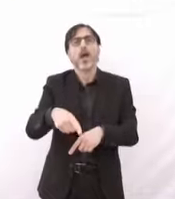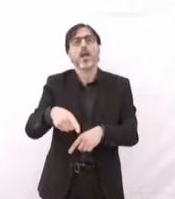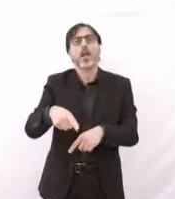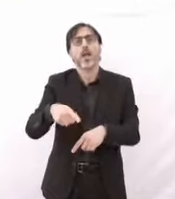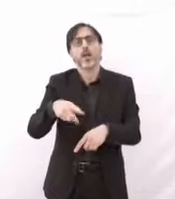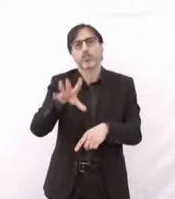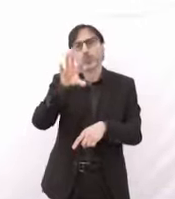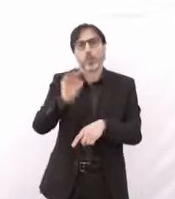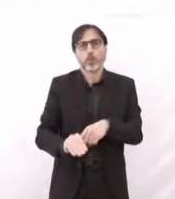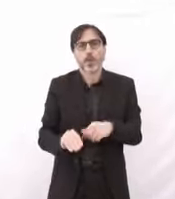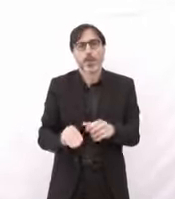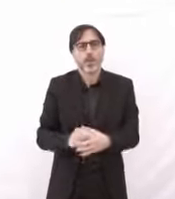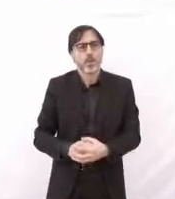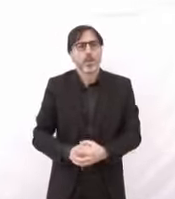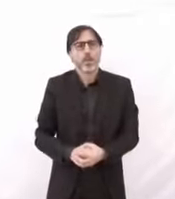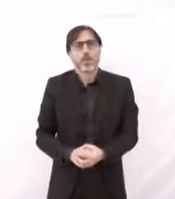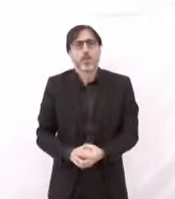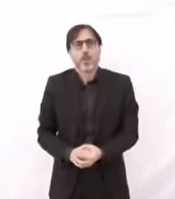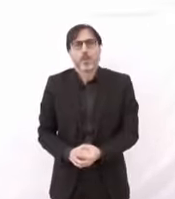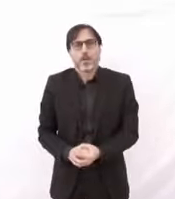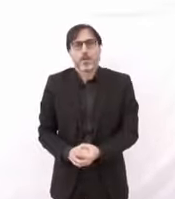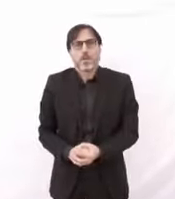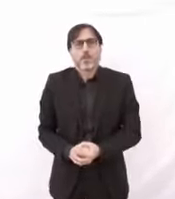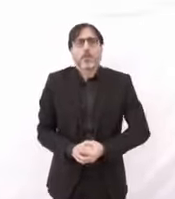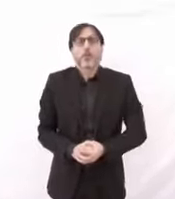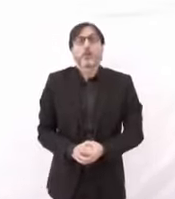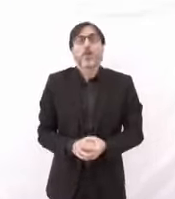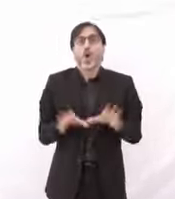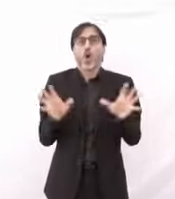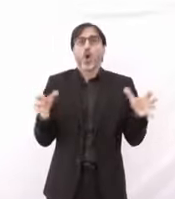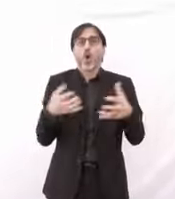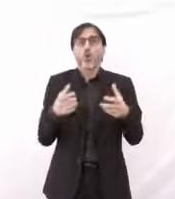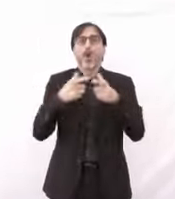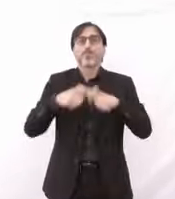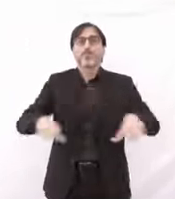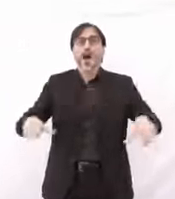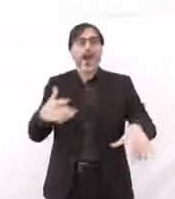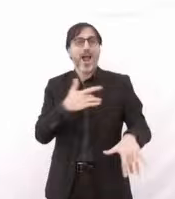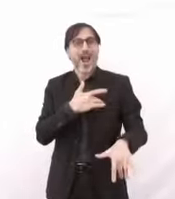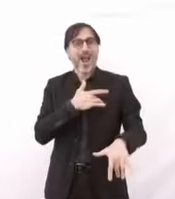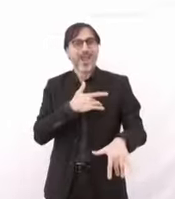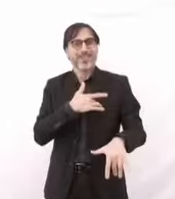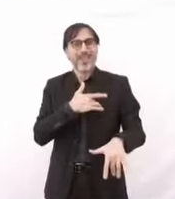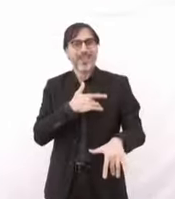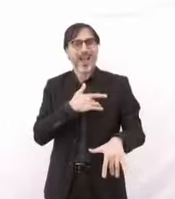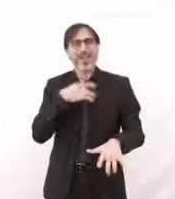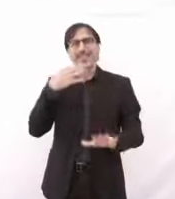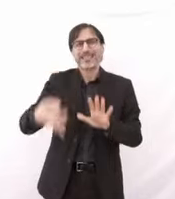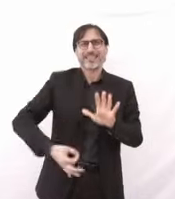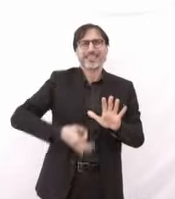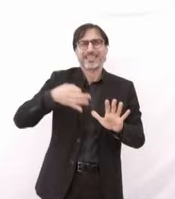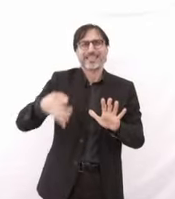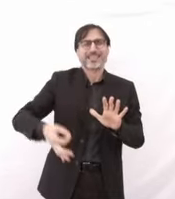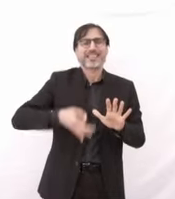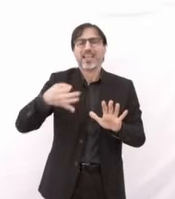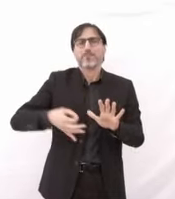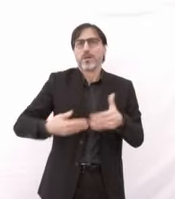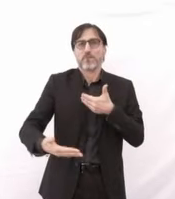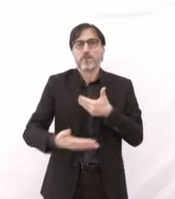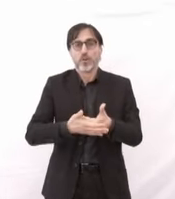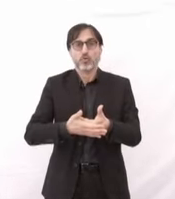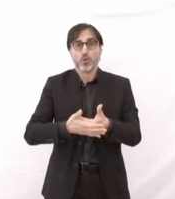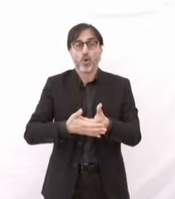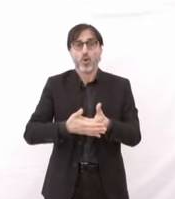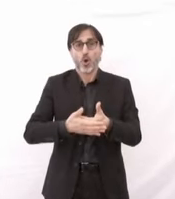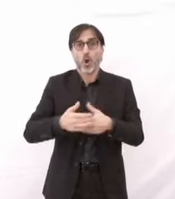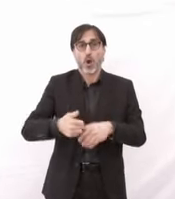vogliamo ricordarle tutte. Sicuramente il gruppo Banca Etica, che da sempre ci è vicino, che